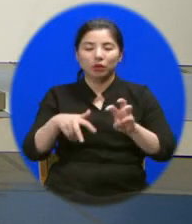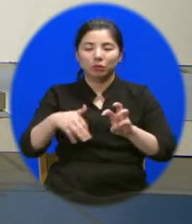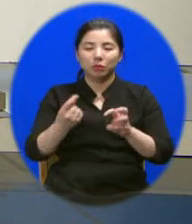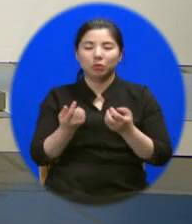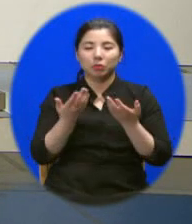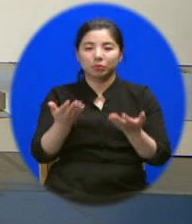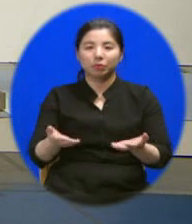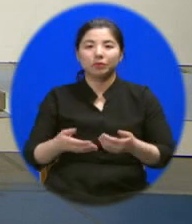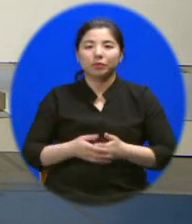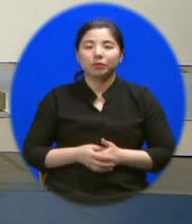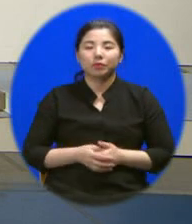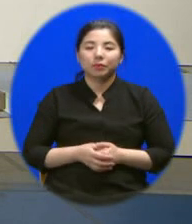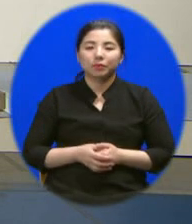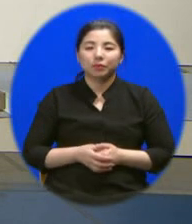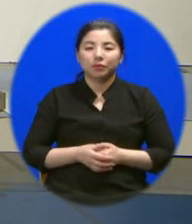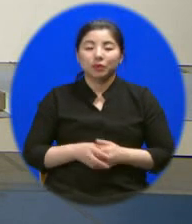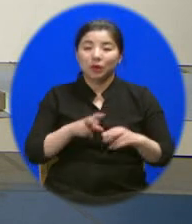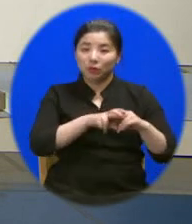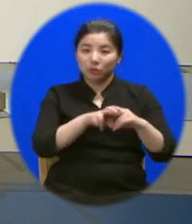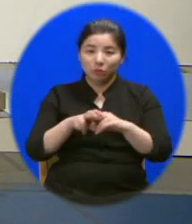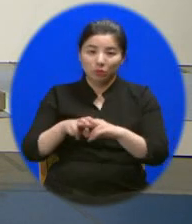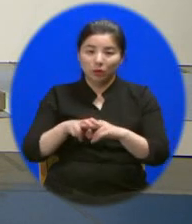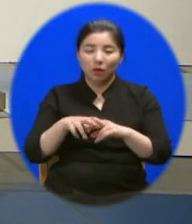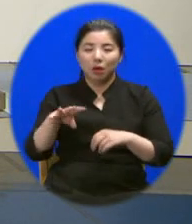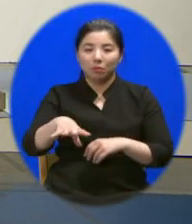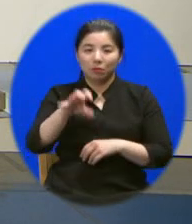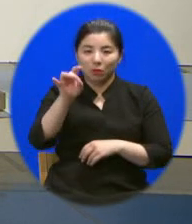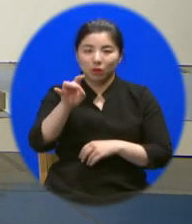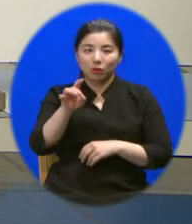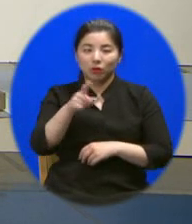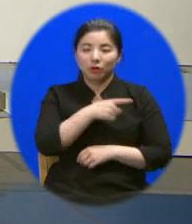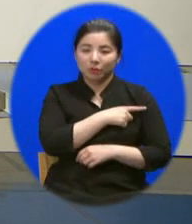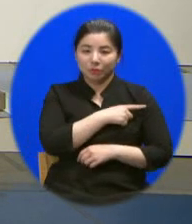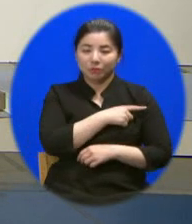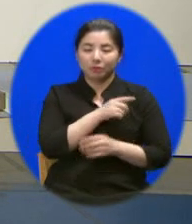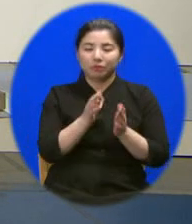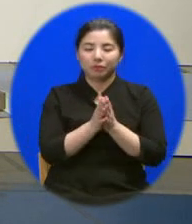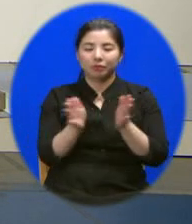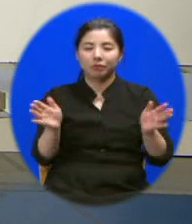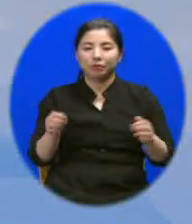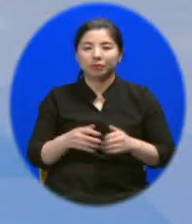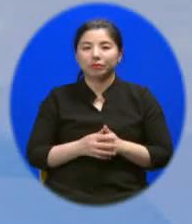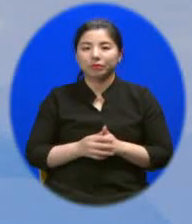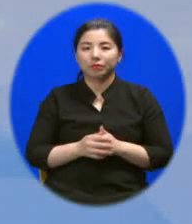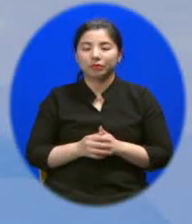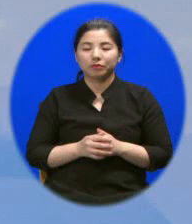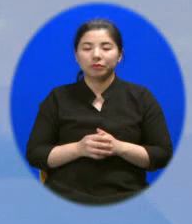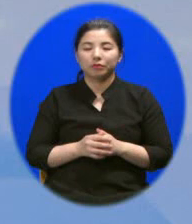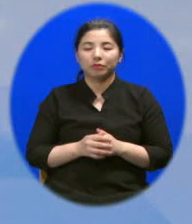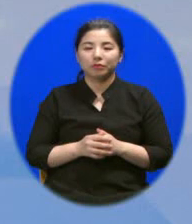드리겠습니다 아 좌석 순서에 따라서 먼저 이 보선 후보 부터 시작하 시죠